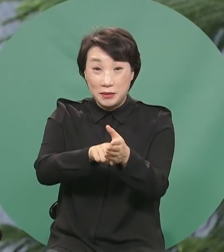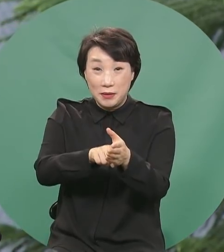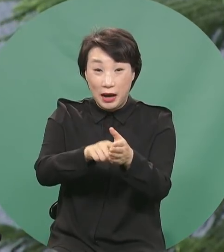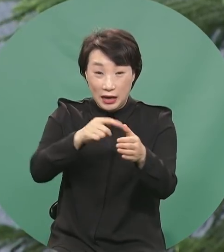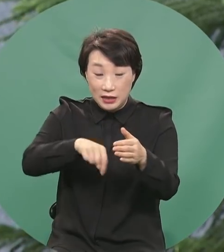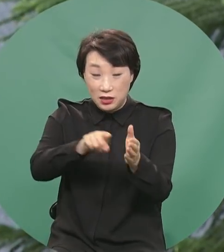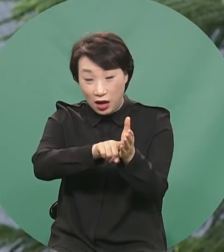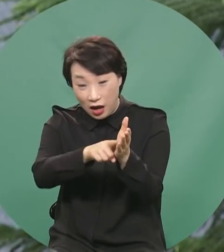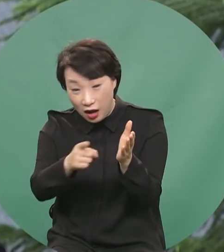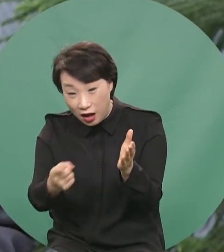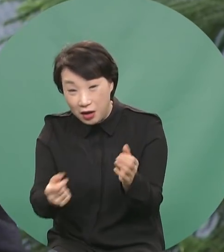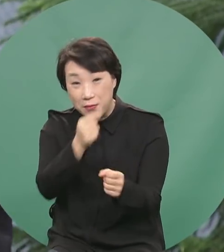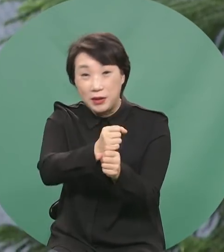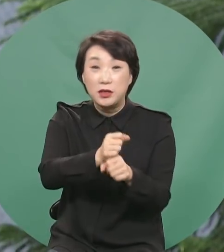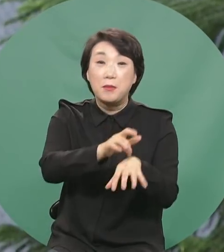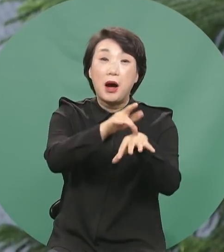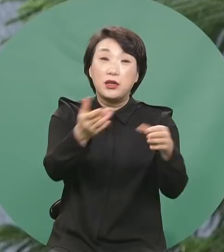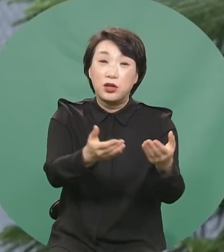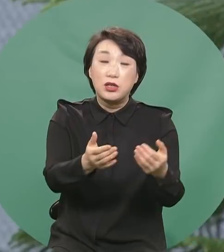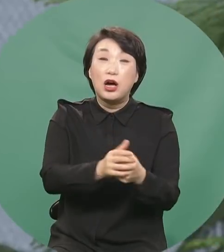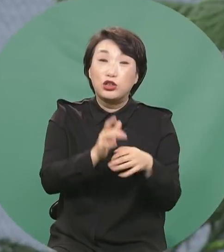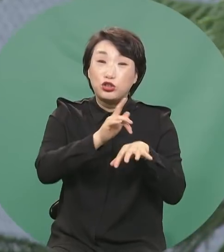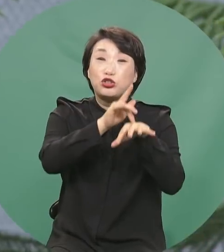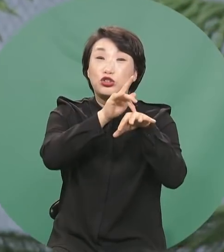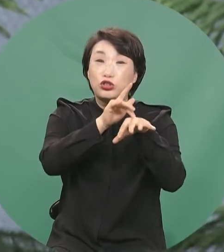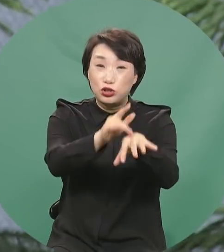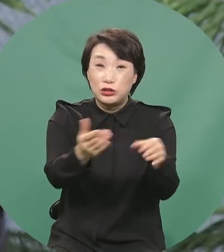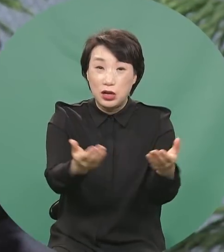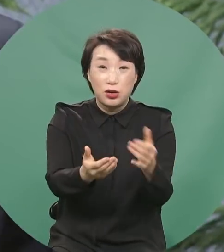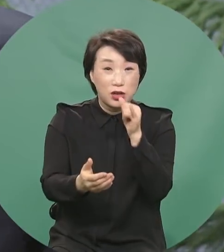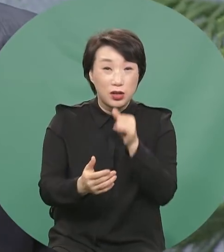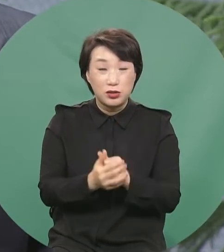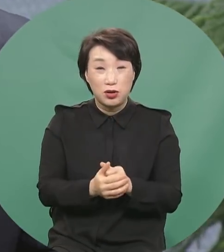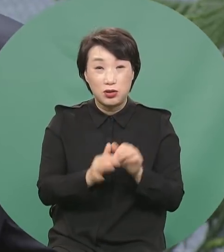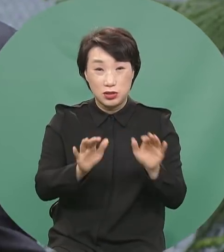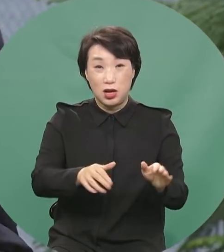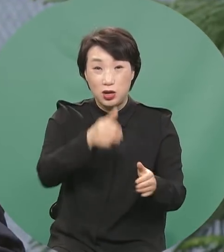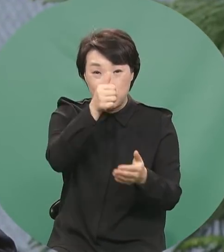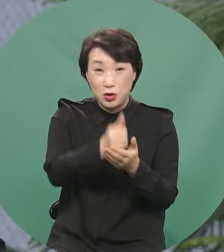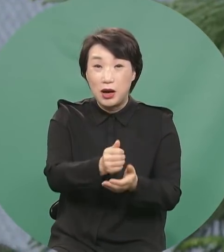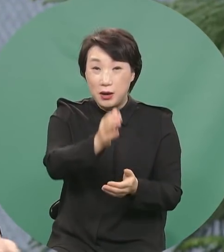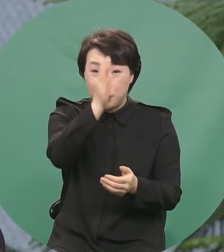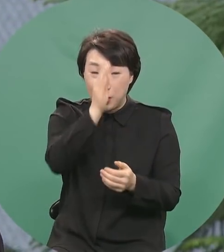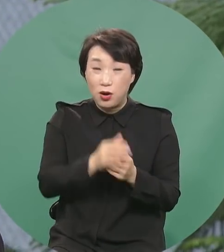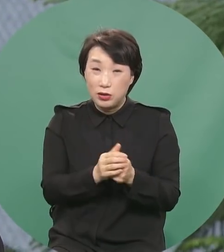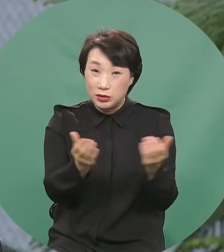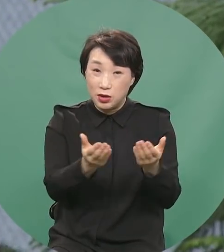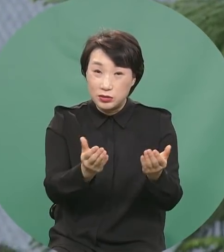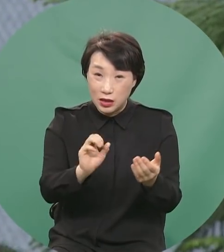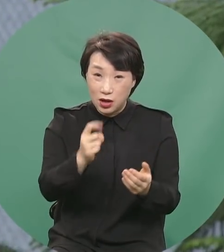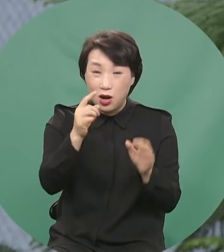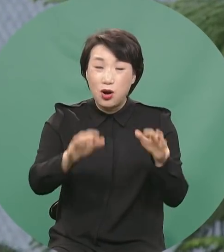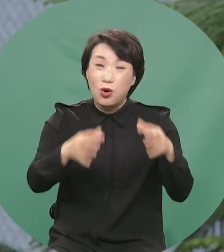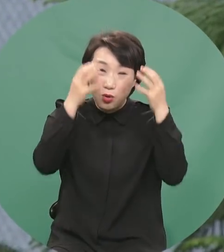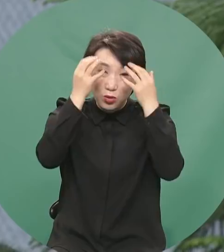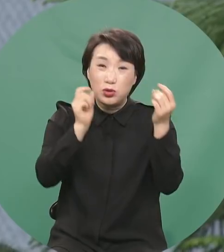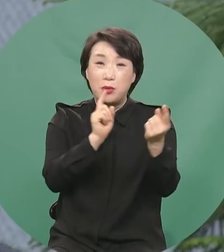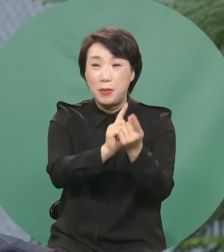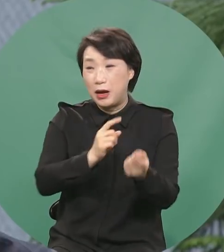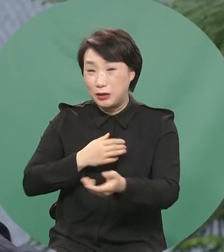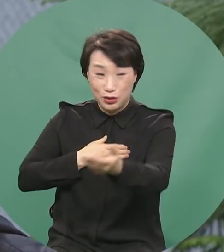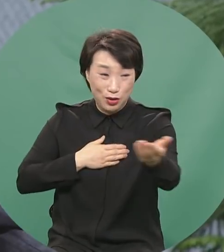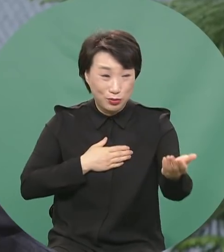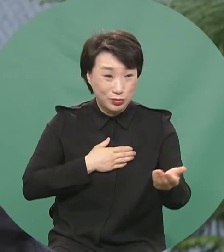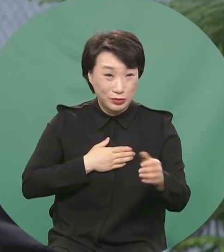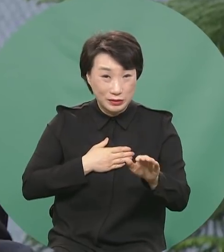끌어내는 마귀 역사, 귀신 역사, 사단 역사, 죄와 질병의 역사로 고통당하는